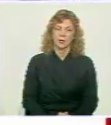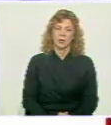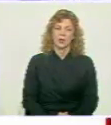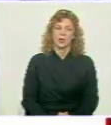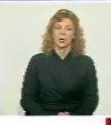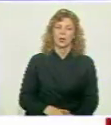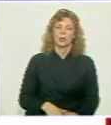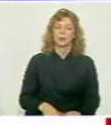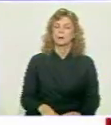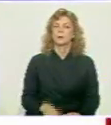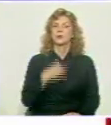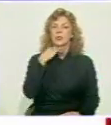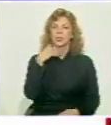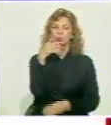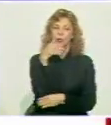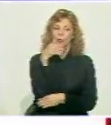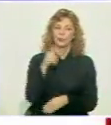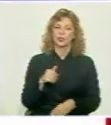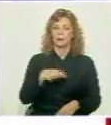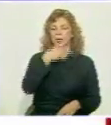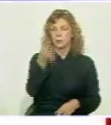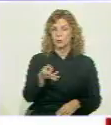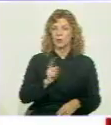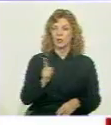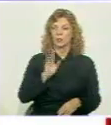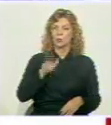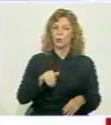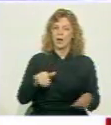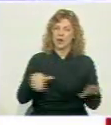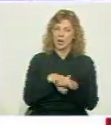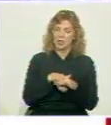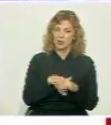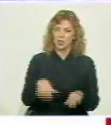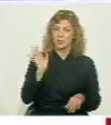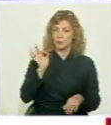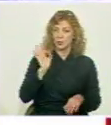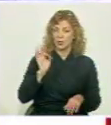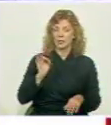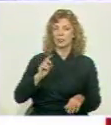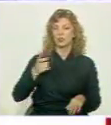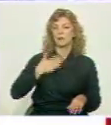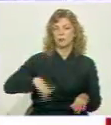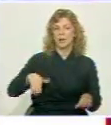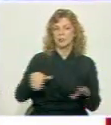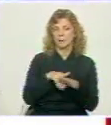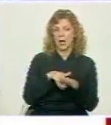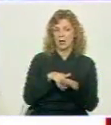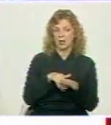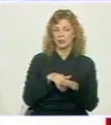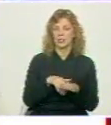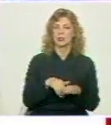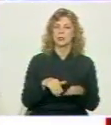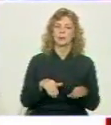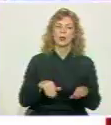Conducerea hidroelectrică spune că nu duce lipsă de angajați calificați, dar că întotdeauna este loc de mai mult. De aceea, încă de anul trecut, societatea a